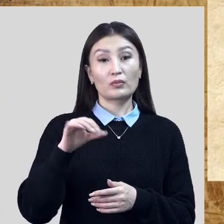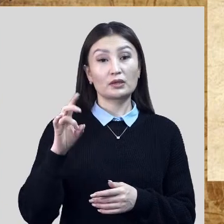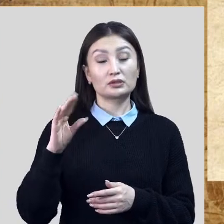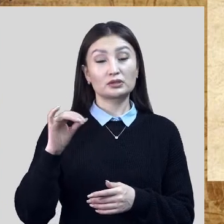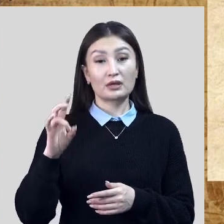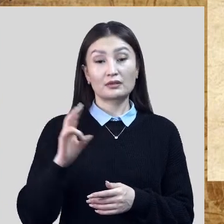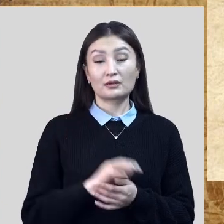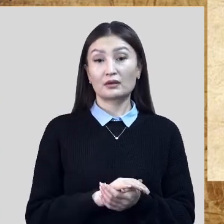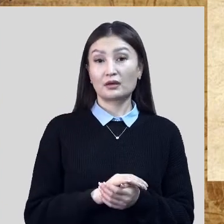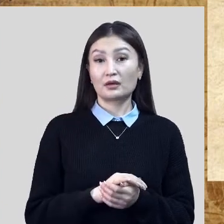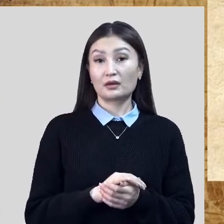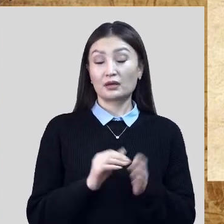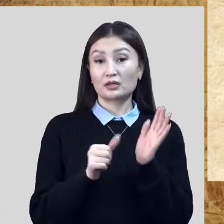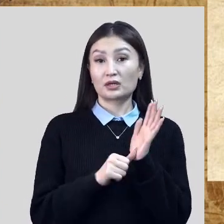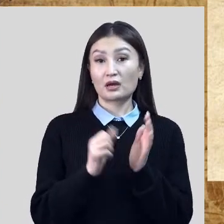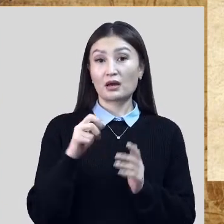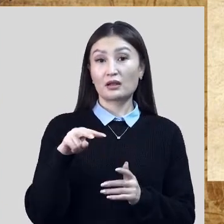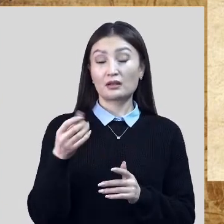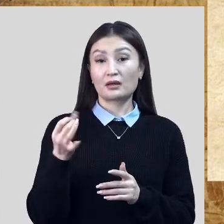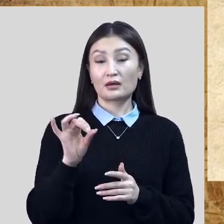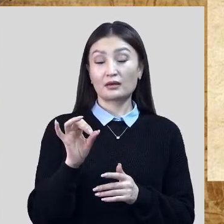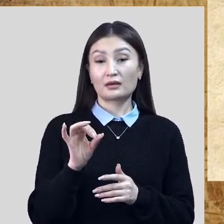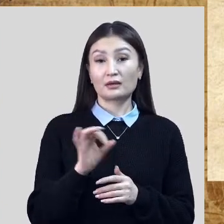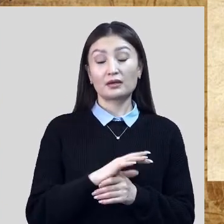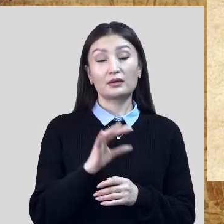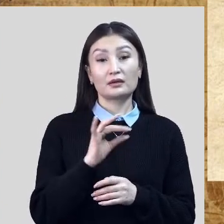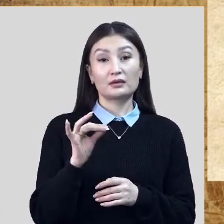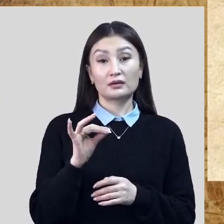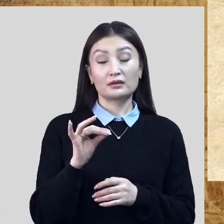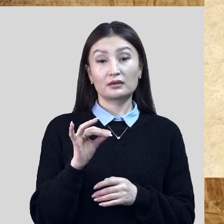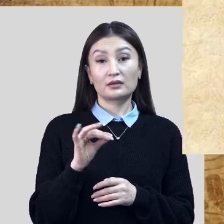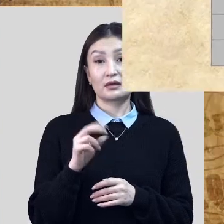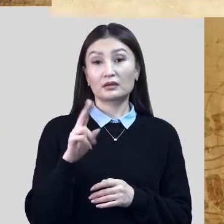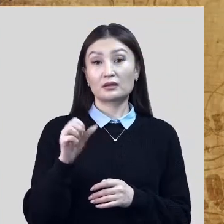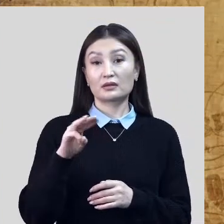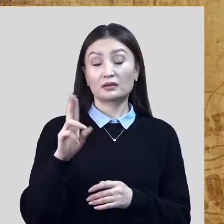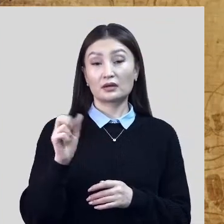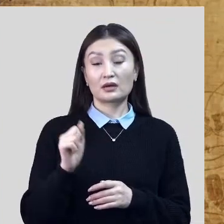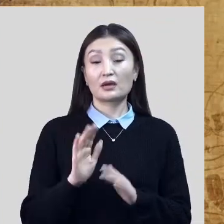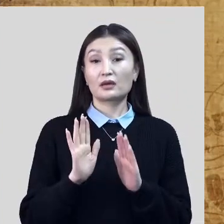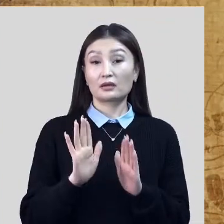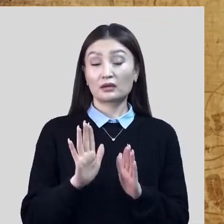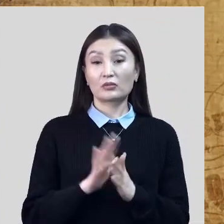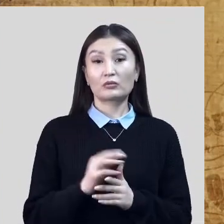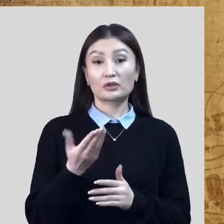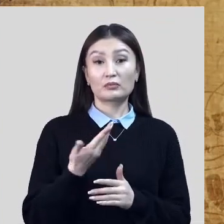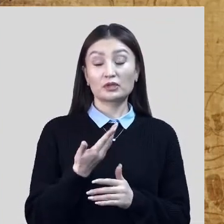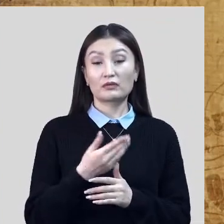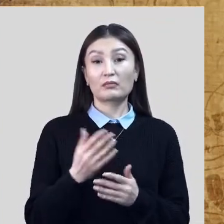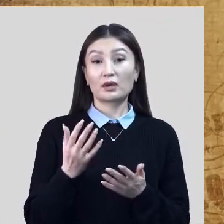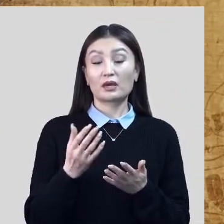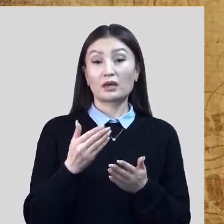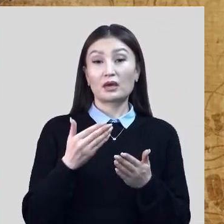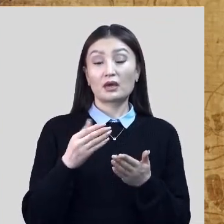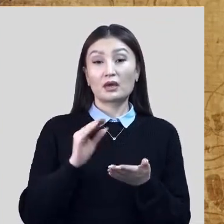Курманджан, шестой – Алай и седьмой ответ – Датка. Таким образом, мы с вами